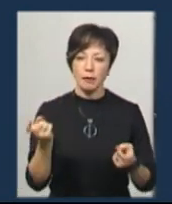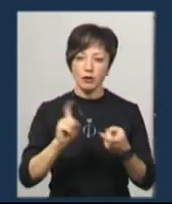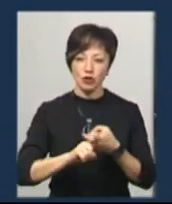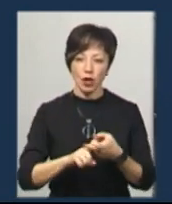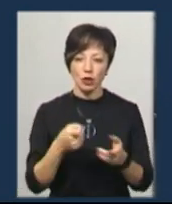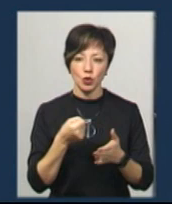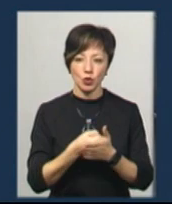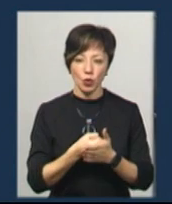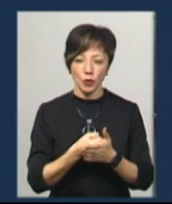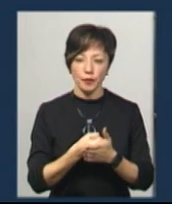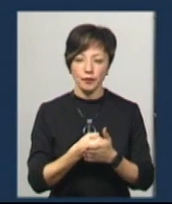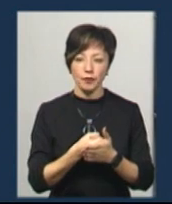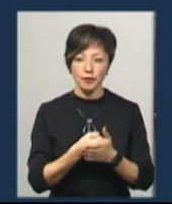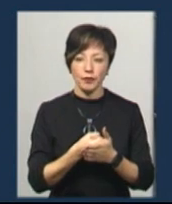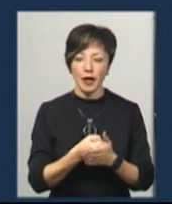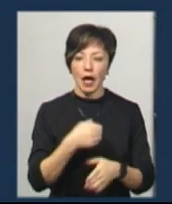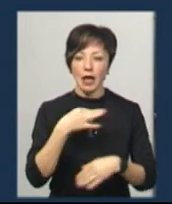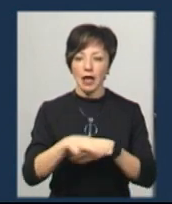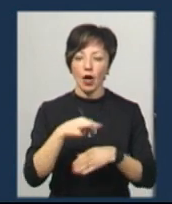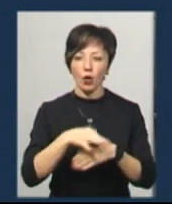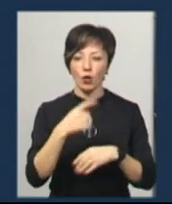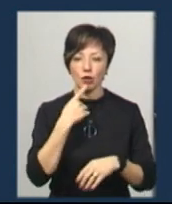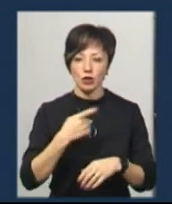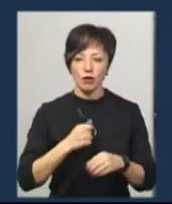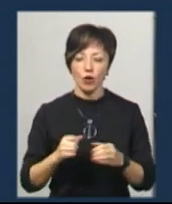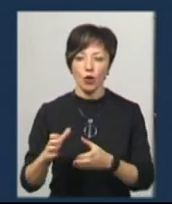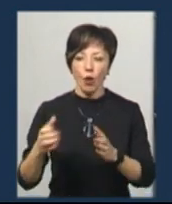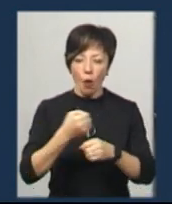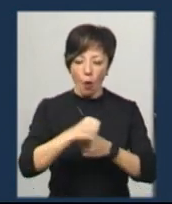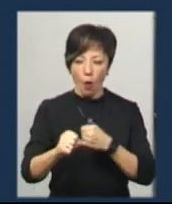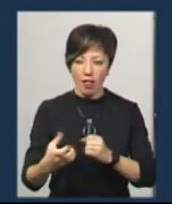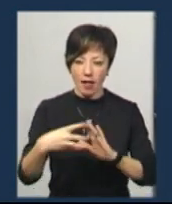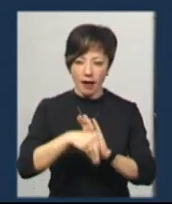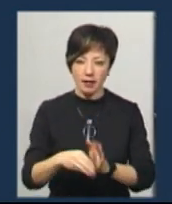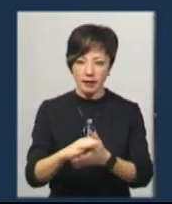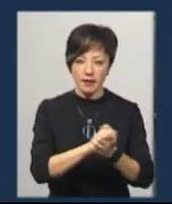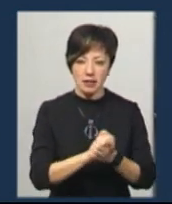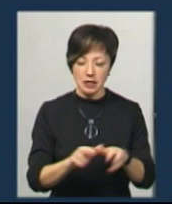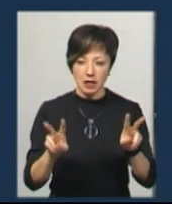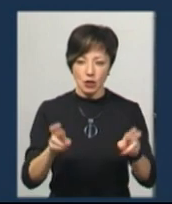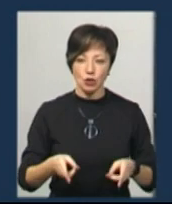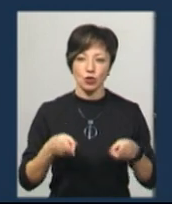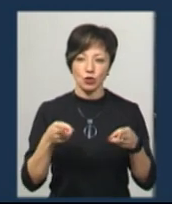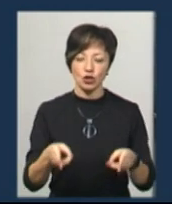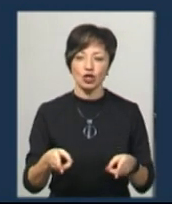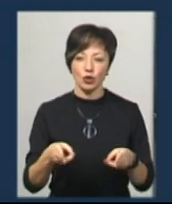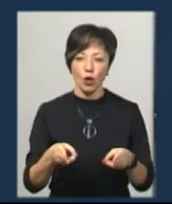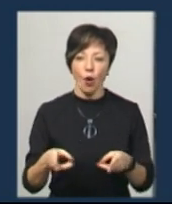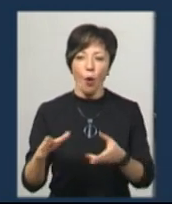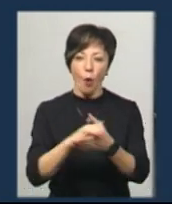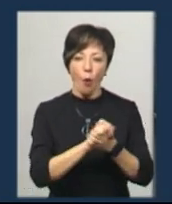терору червоного, до колективізації, до злочинної колективізації,